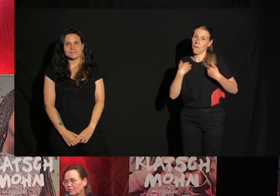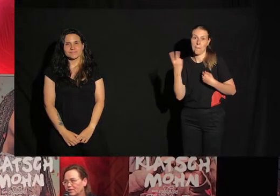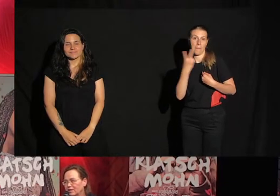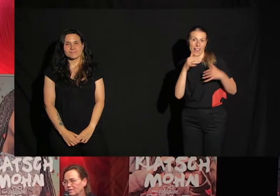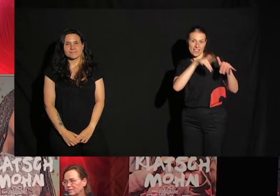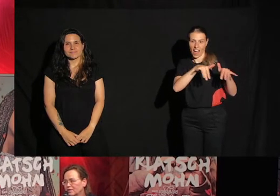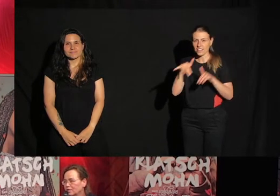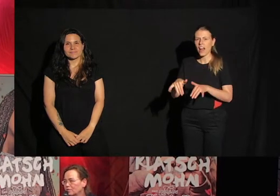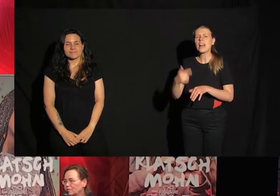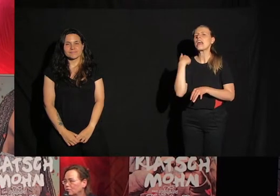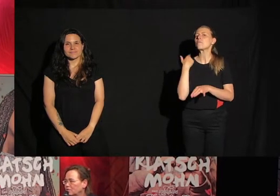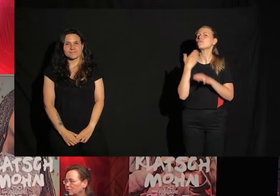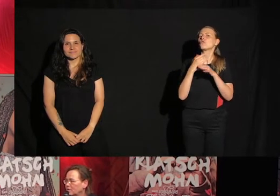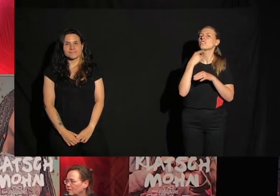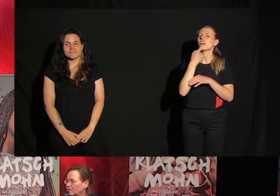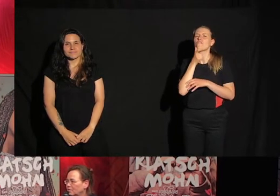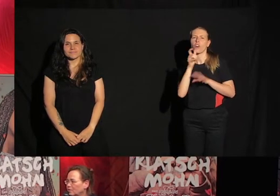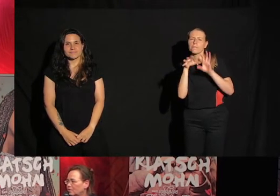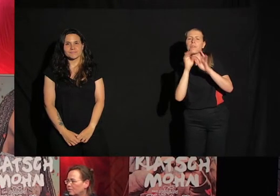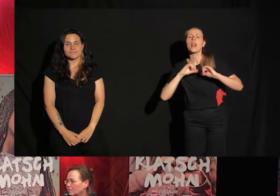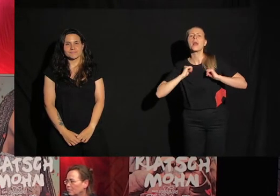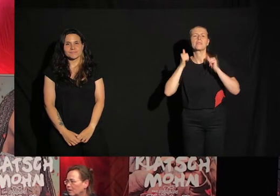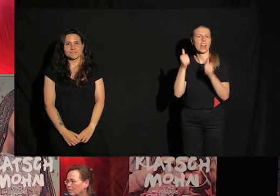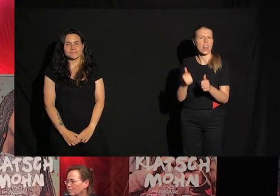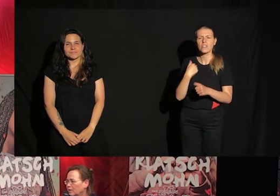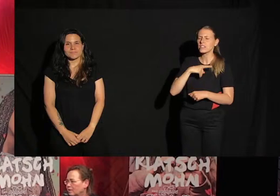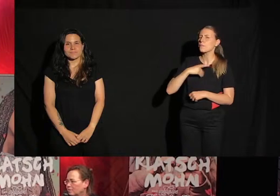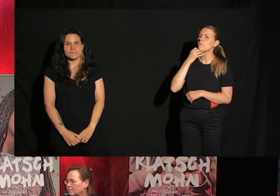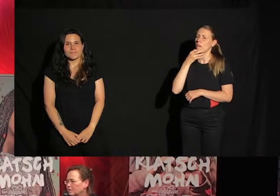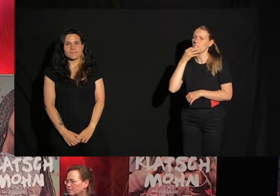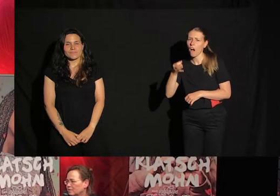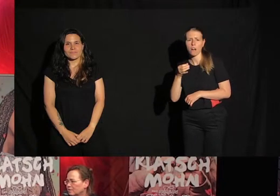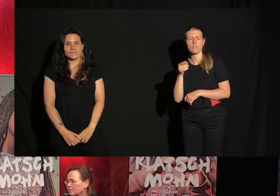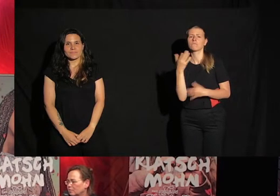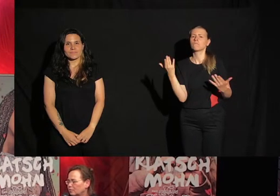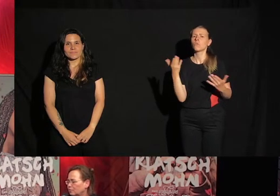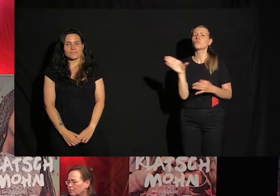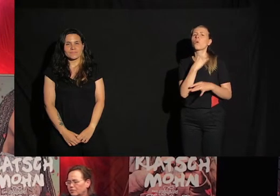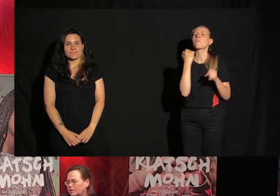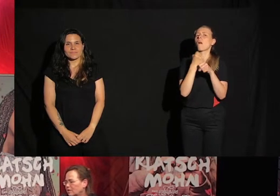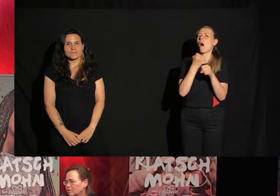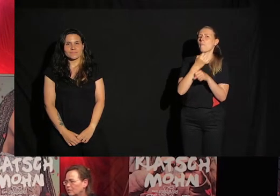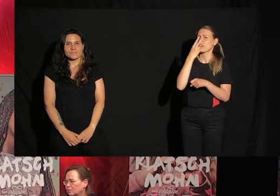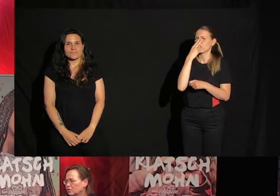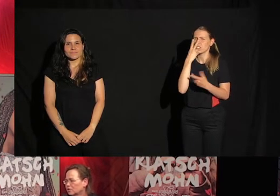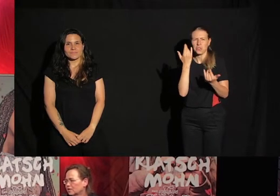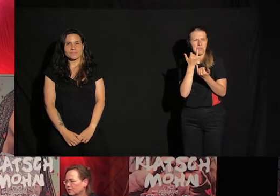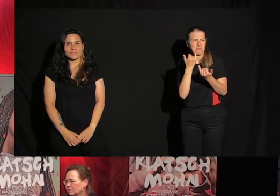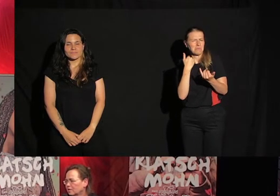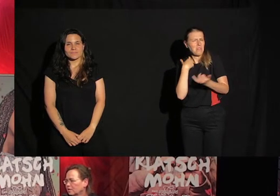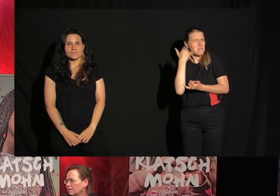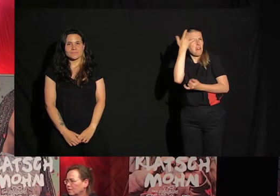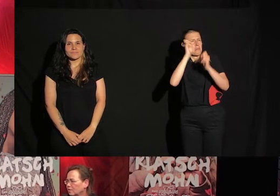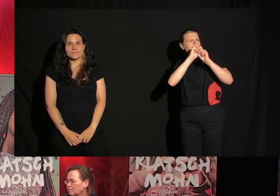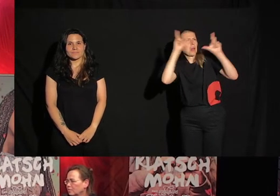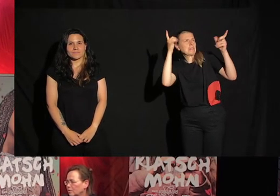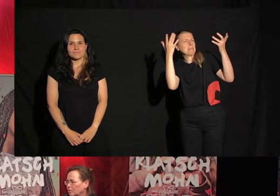Lebenshilfe erwähnt. Wie funktioniert denn so die Zusammenarbeit mit, wie kann ich mir das vorstellen?